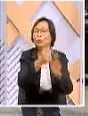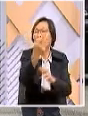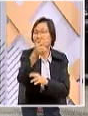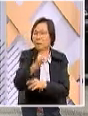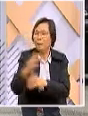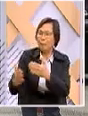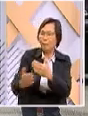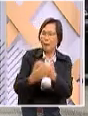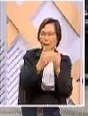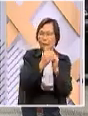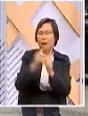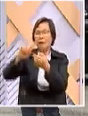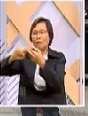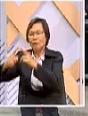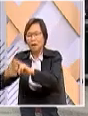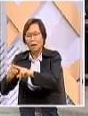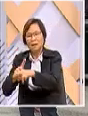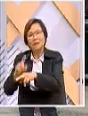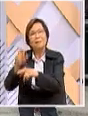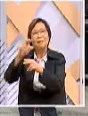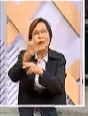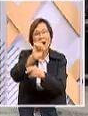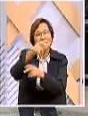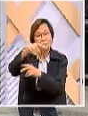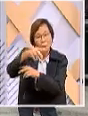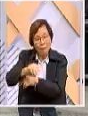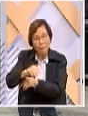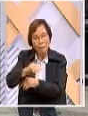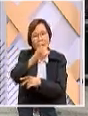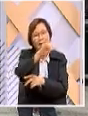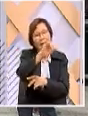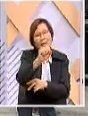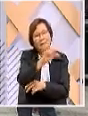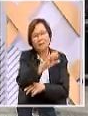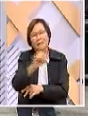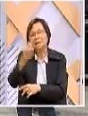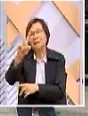Kembali semula bersama dengan rakan sekalian di Selamat Pagi Malaysia, Ismail Adnan dan juga Diana Wai.